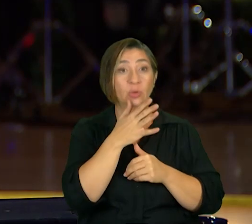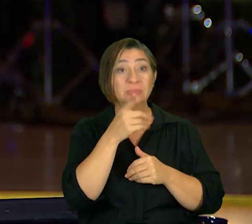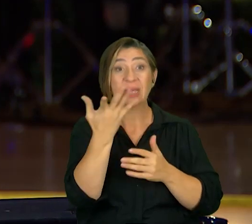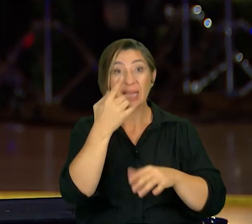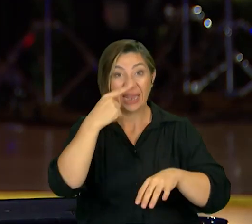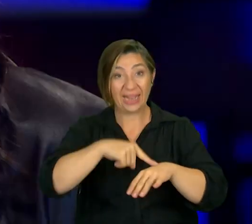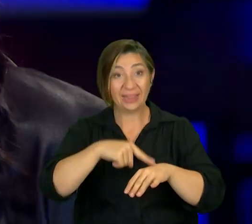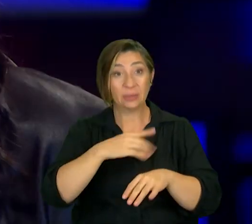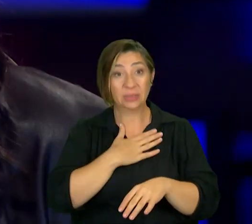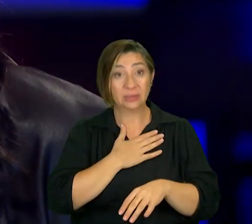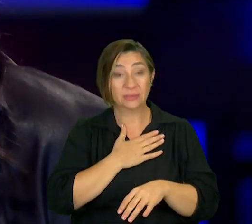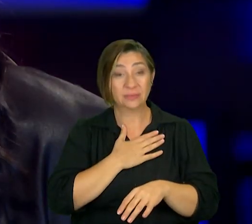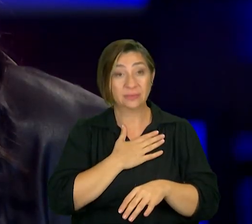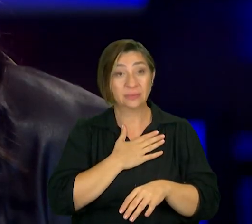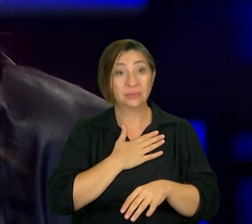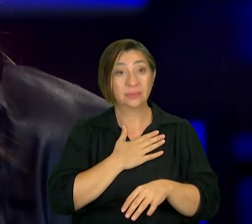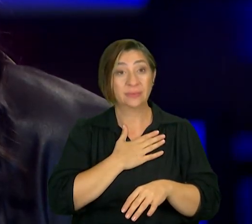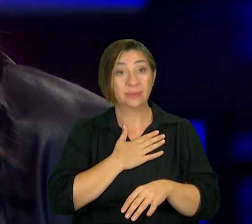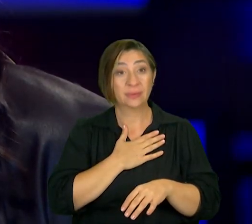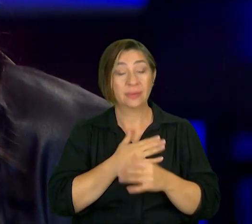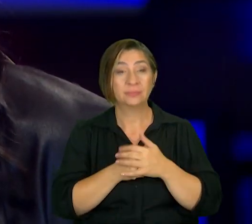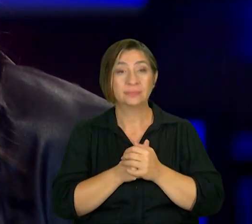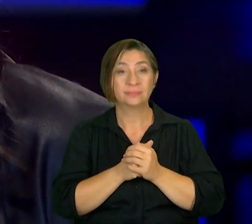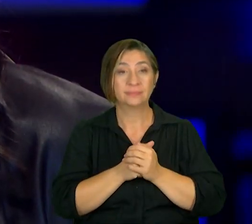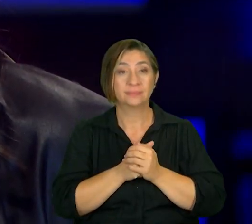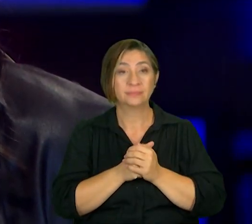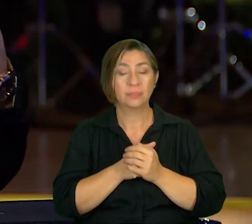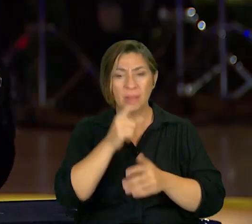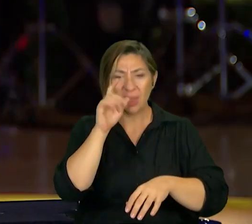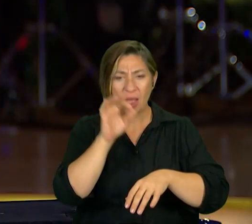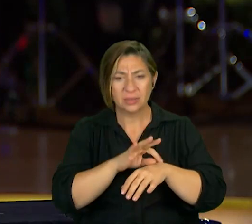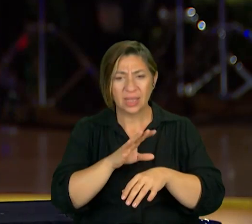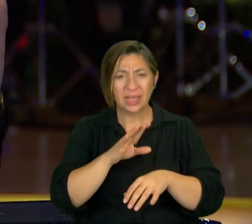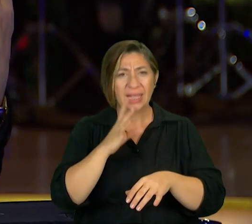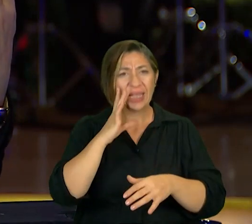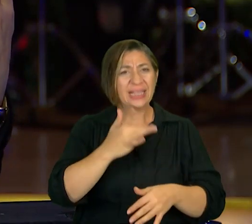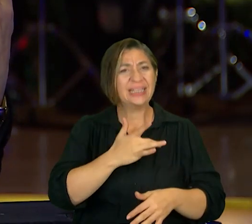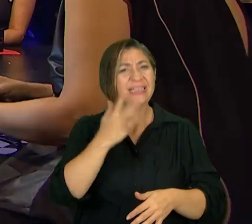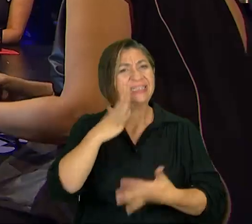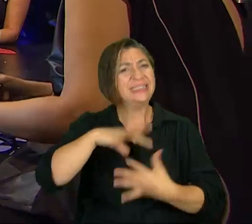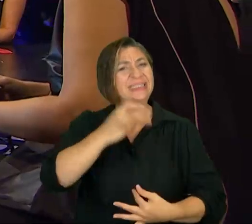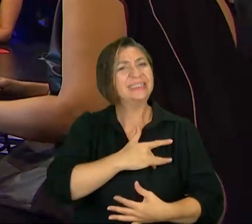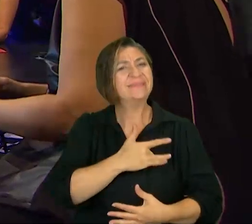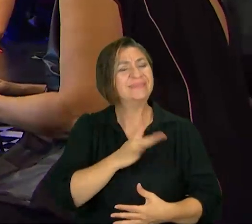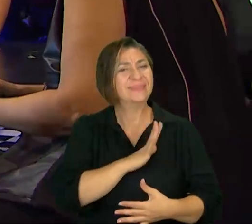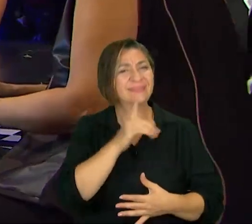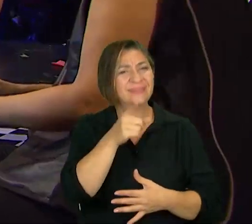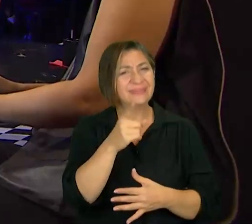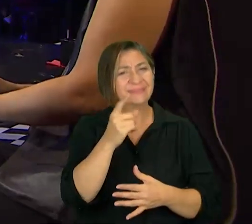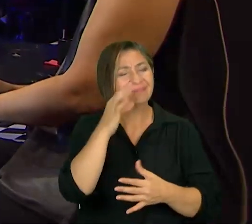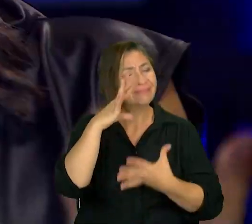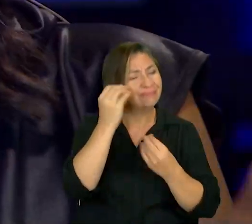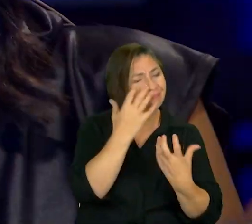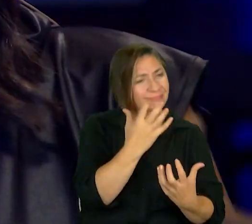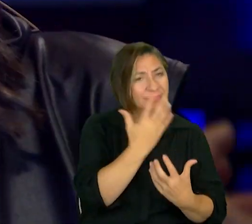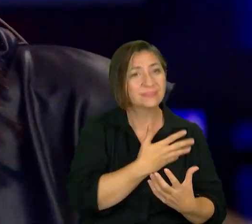kadar inandığımı. Biliyorum. Yani ve bir yandan da çok insancıl bir tarafın var. Hmm. Çok insancıl bir